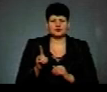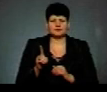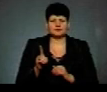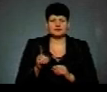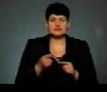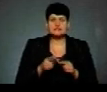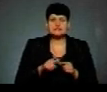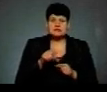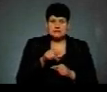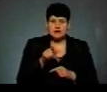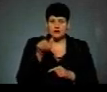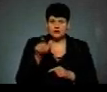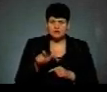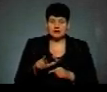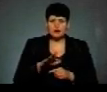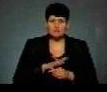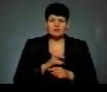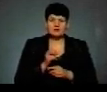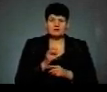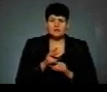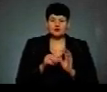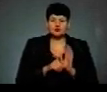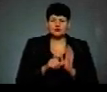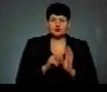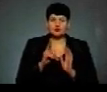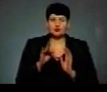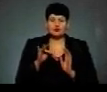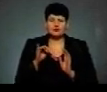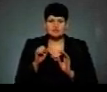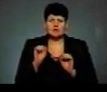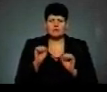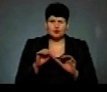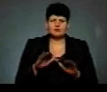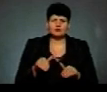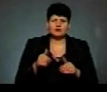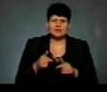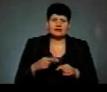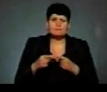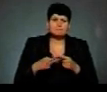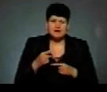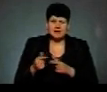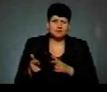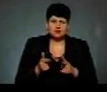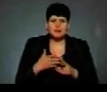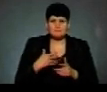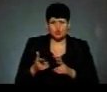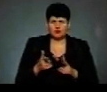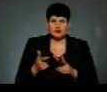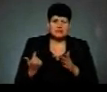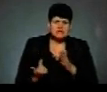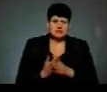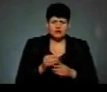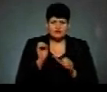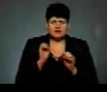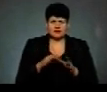Ця людина, яка була виключена зараз 6-го курсу, їй можна було дати на передпідготовку, що вона підготовилася, і знову